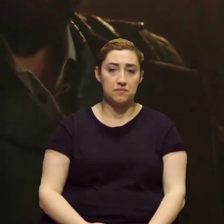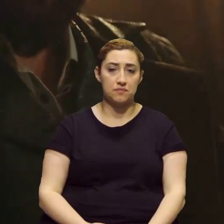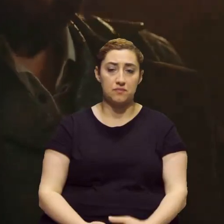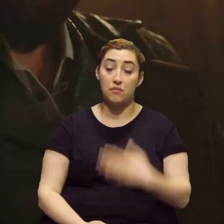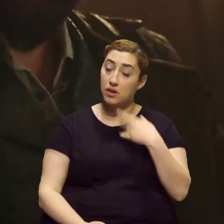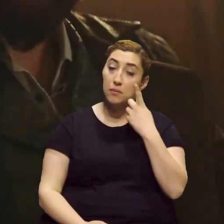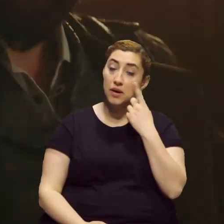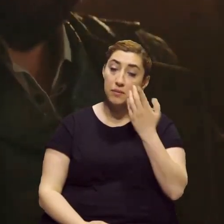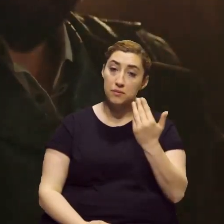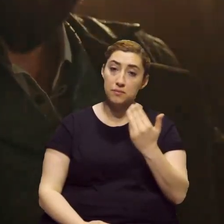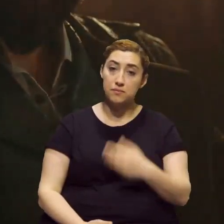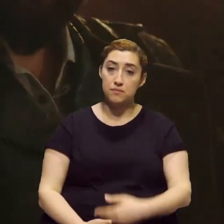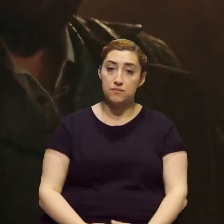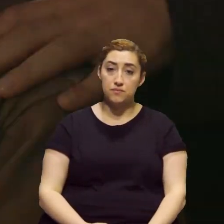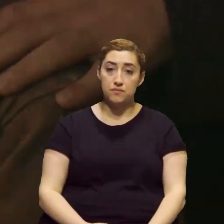Bana bak bakayım mı?